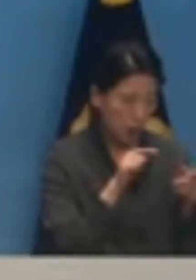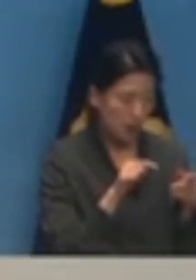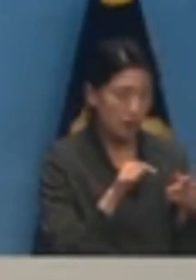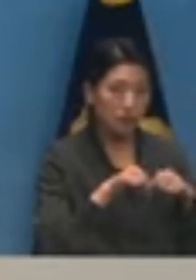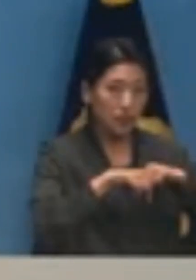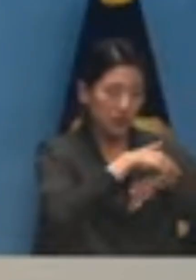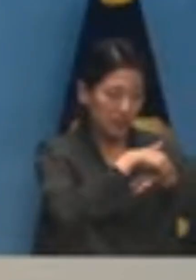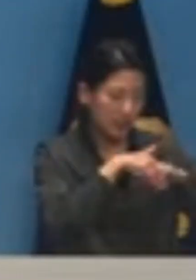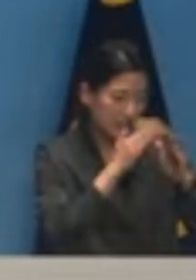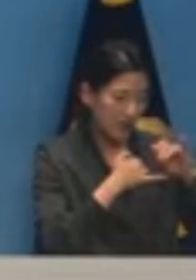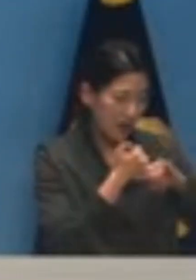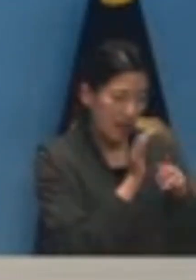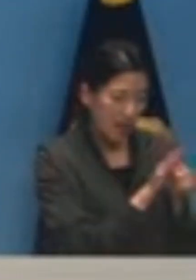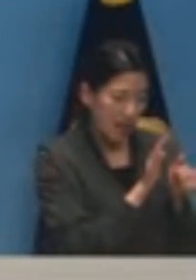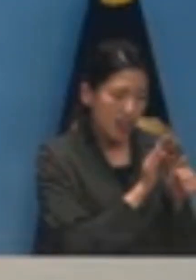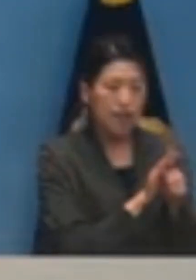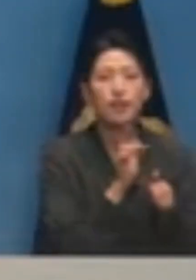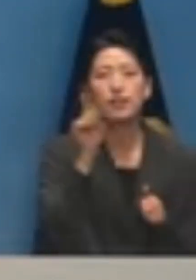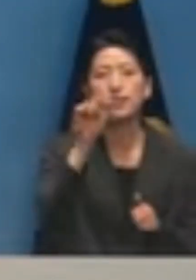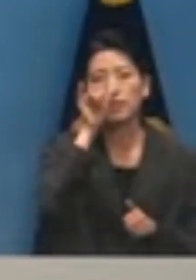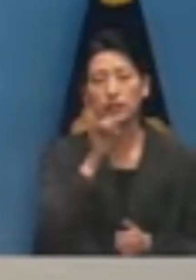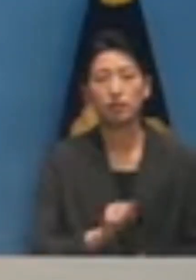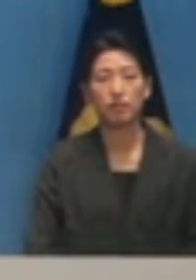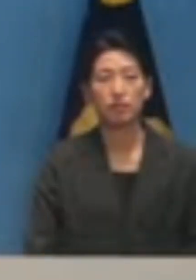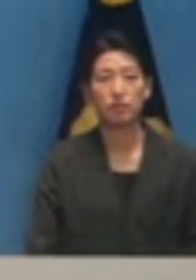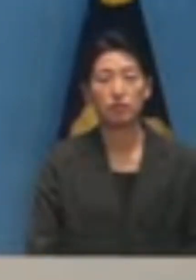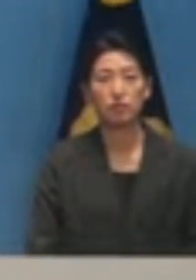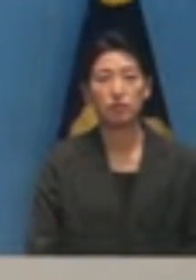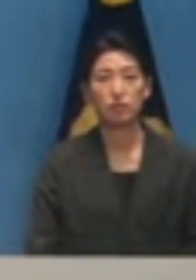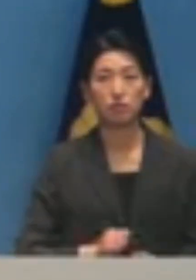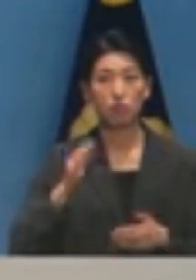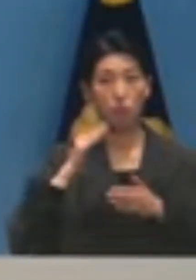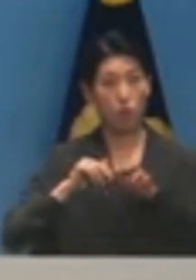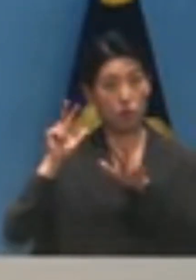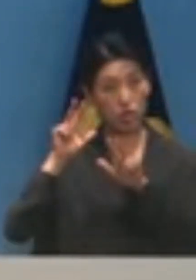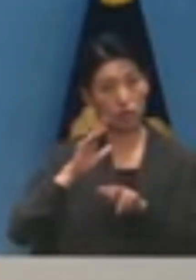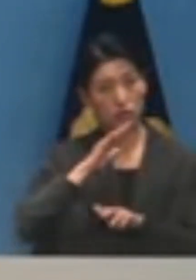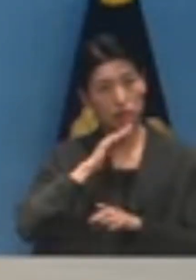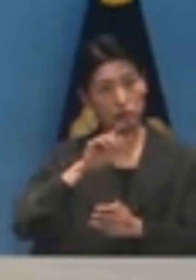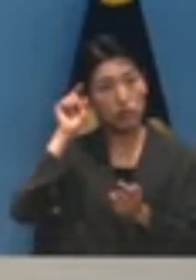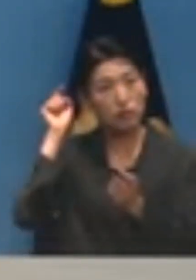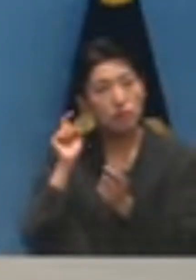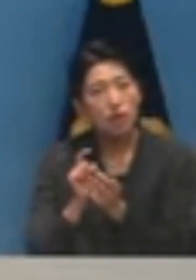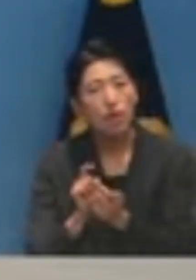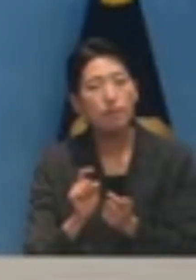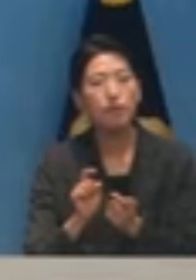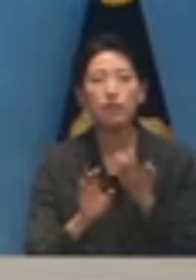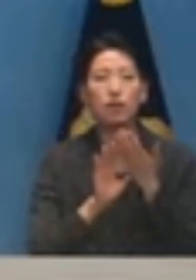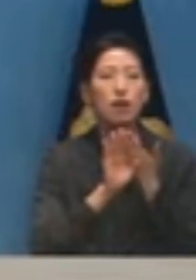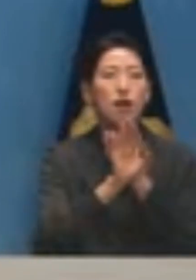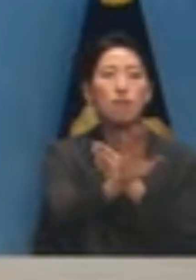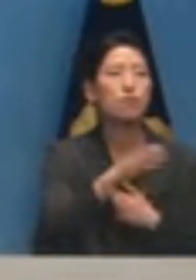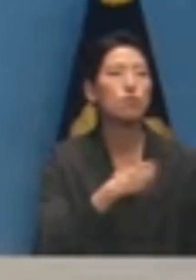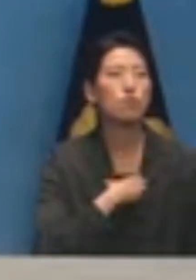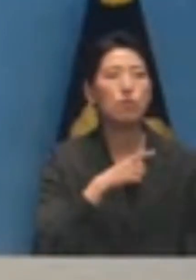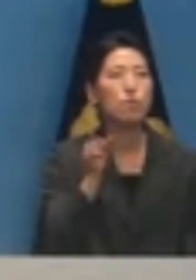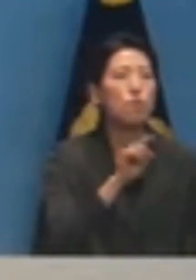정치 공약입니다. 이 공약이 현실화된다면 어떤 일이 벌어질지 불을 보듯